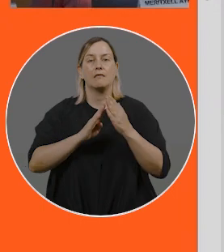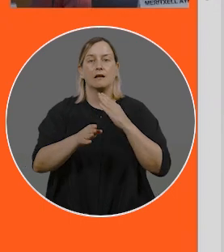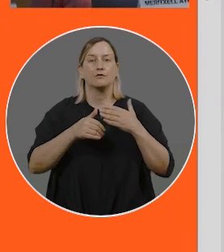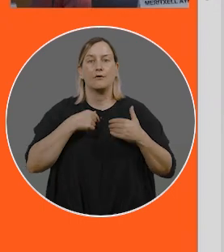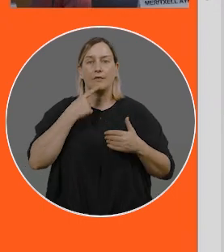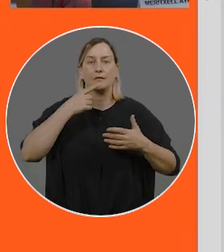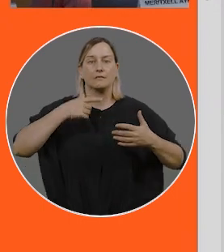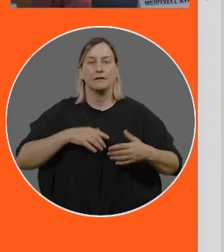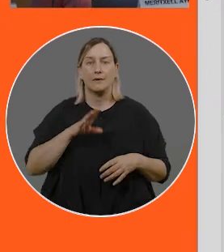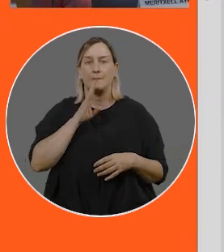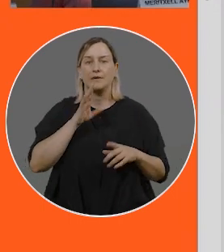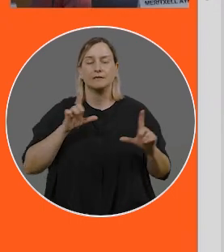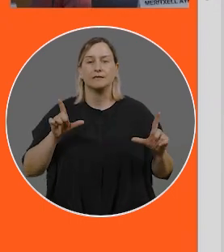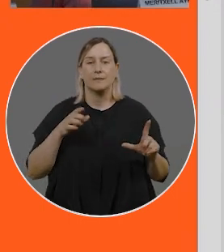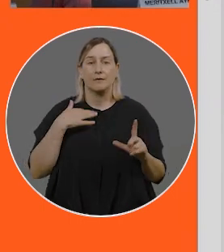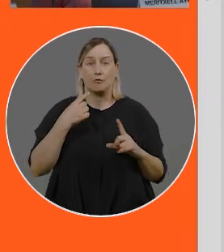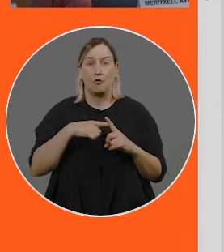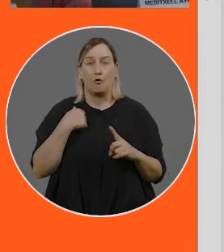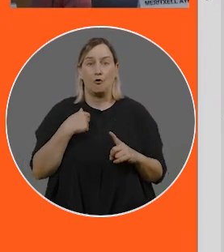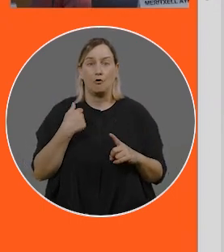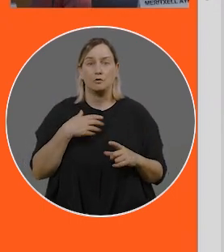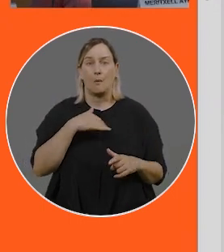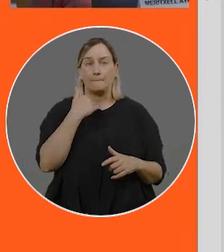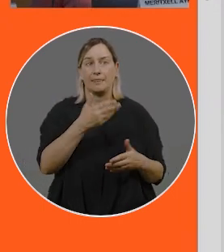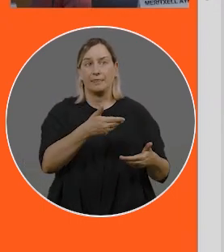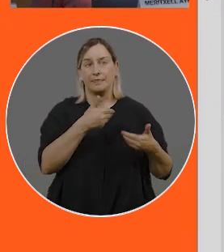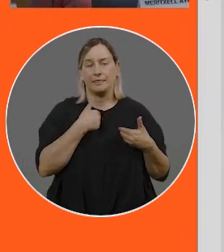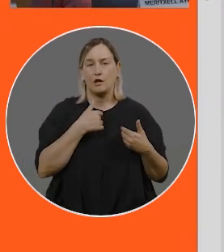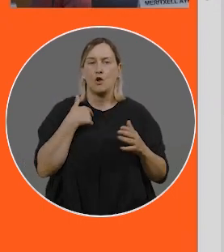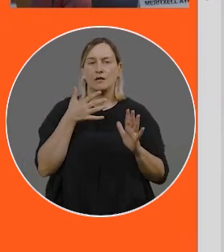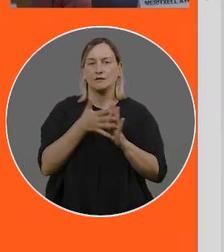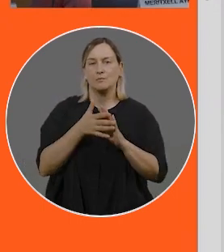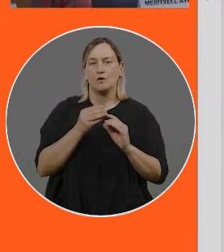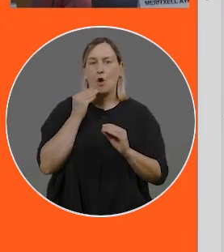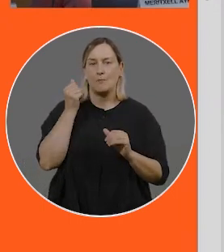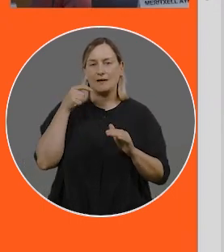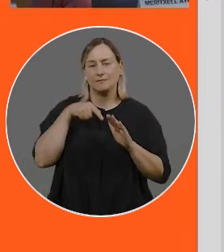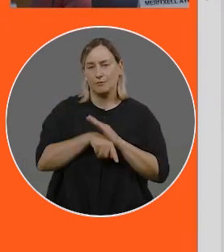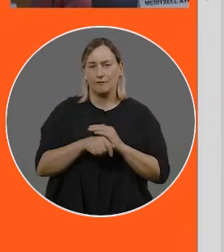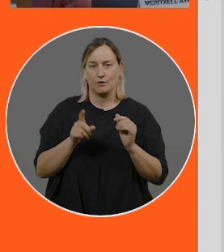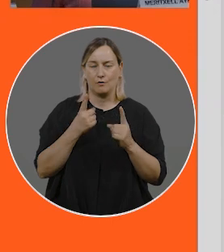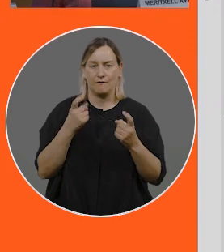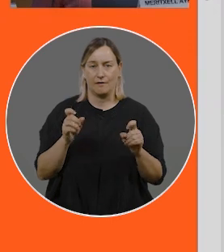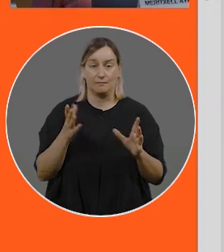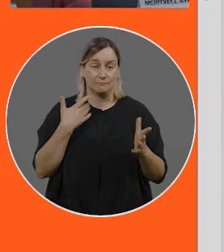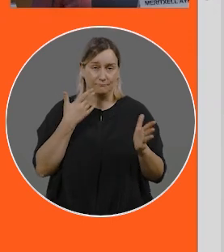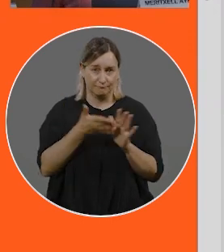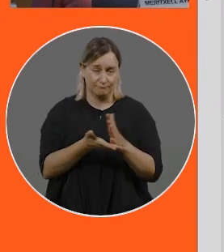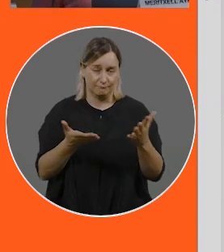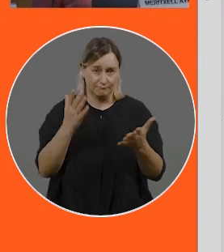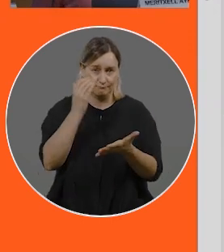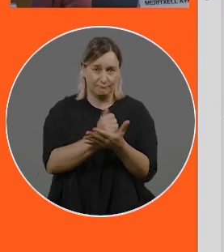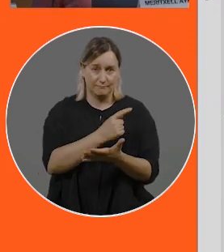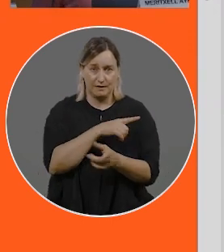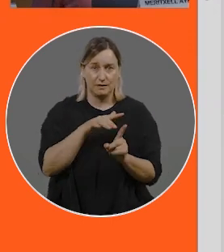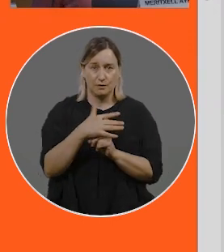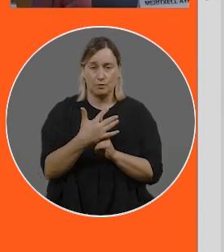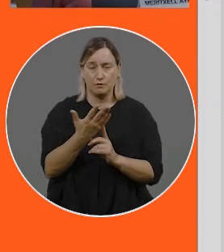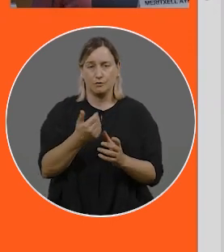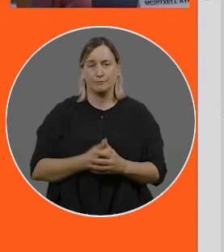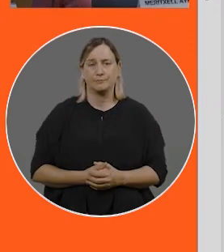què passa realment, perquè si ja m'ho sé, us ho explico molt més, i llavors, mira, en aquest cas doncs ens hem trobat amb la situació en